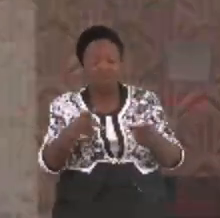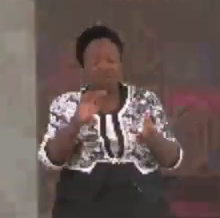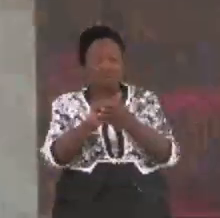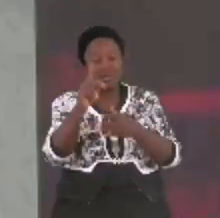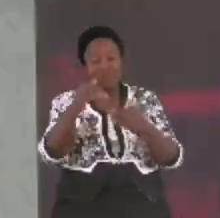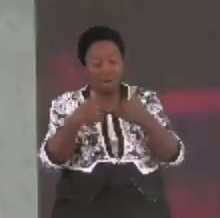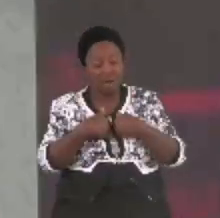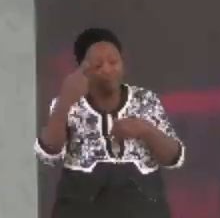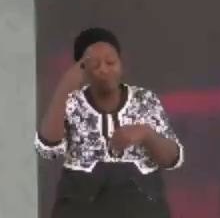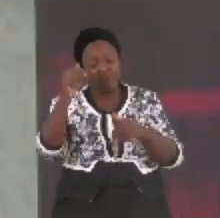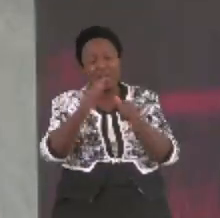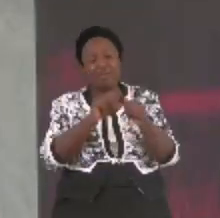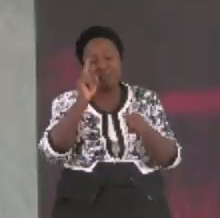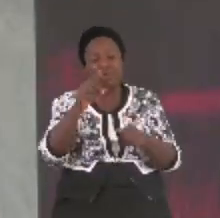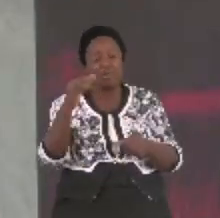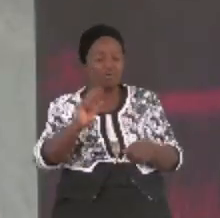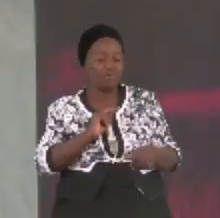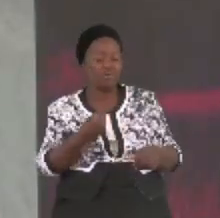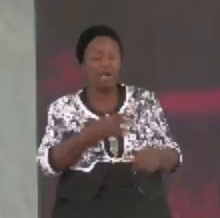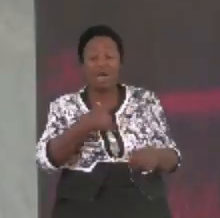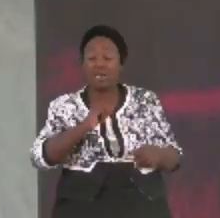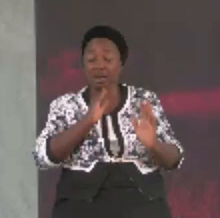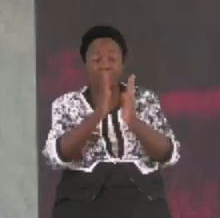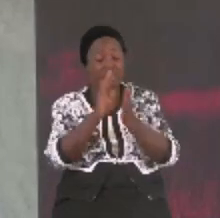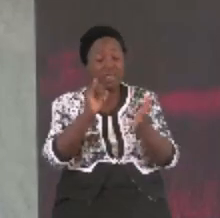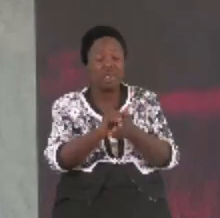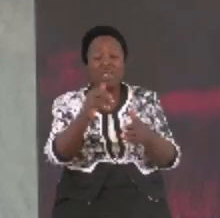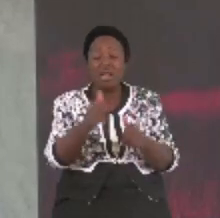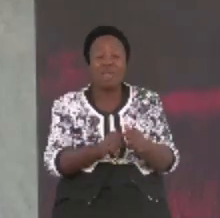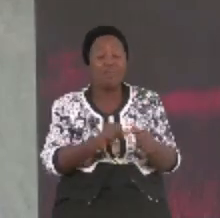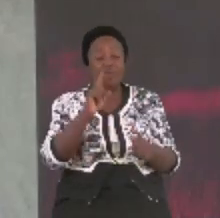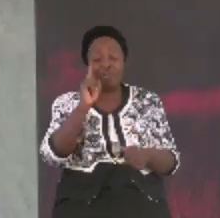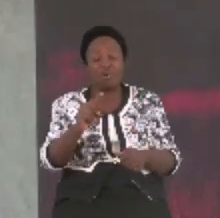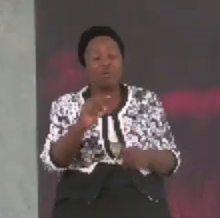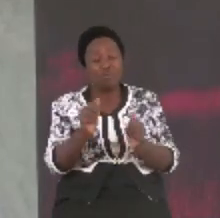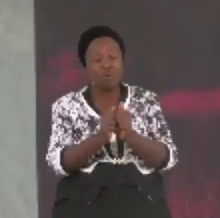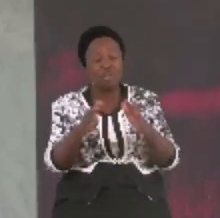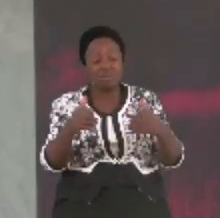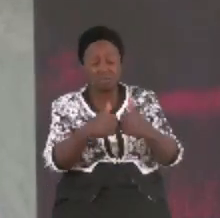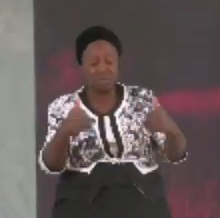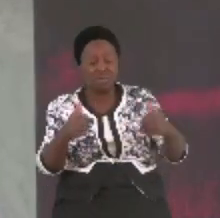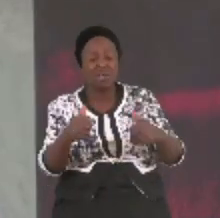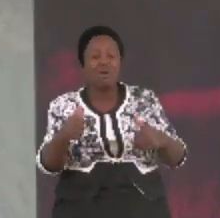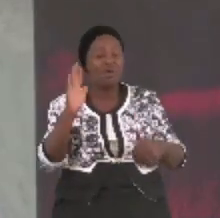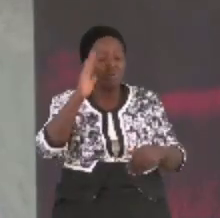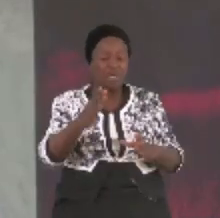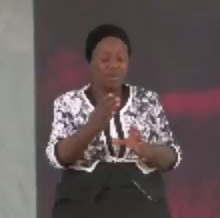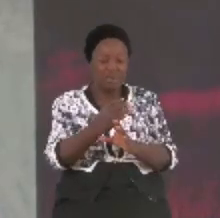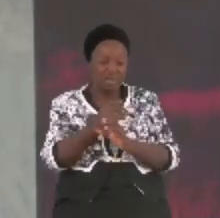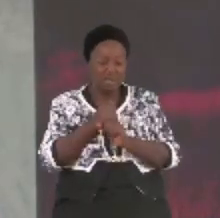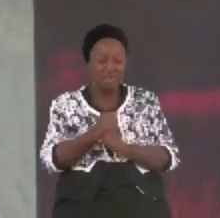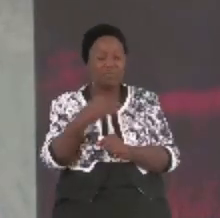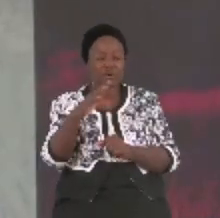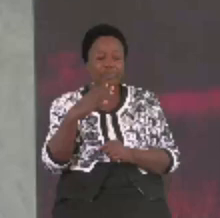as pour chacun de nous. Et je prie que chacun sans exception reçoive de